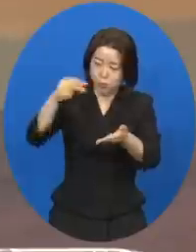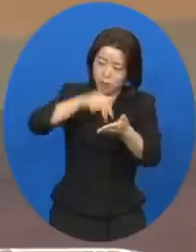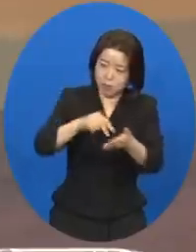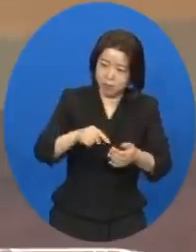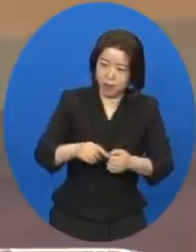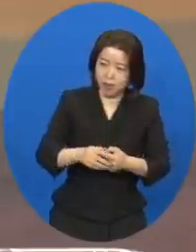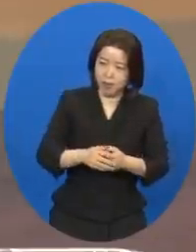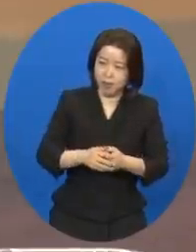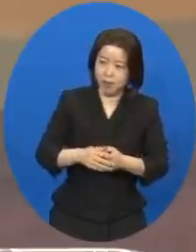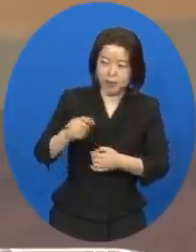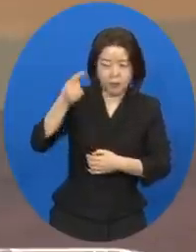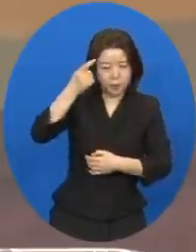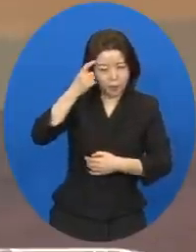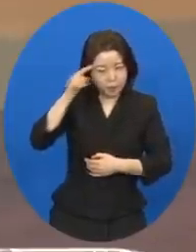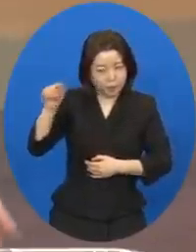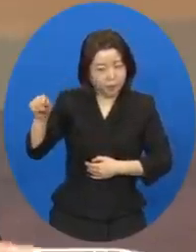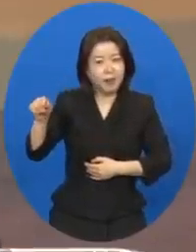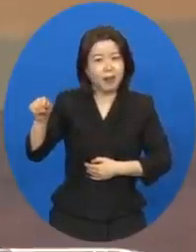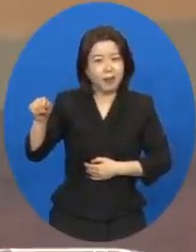그런 느낌을